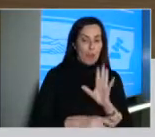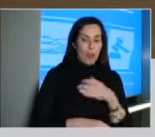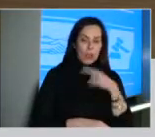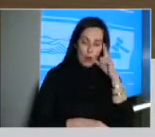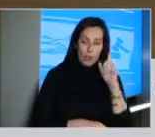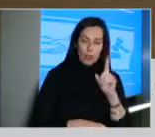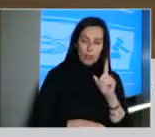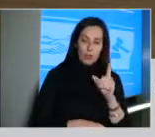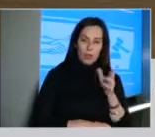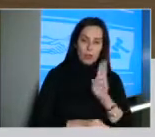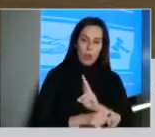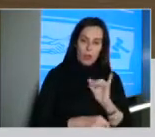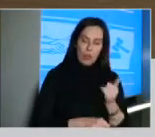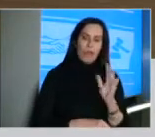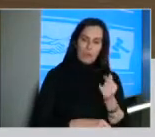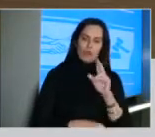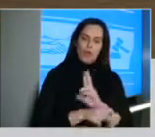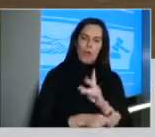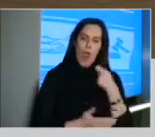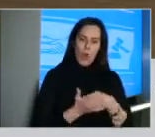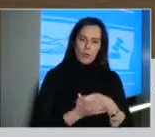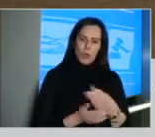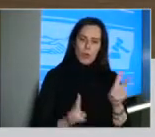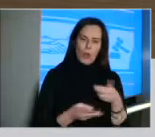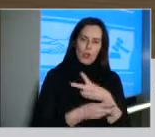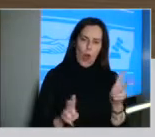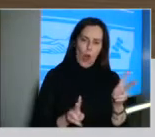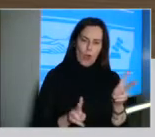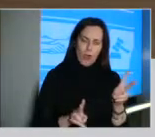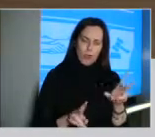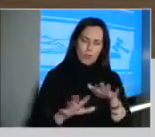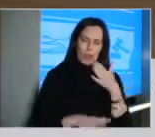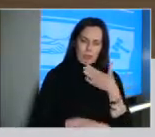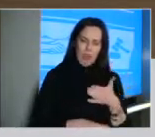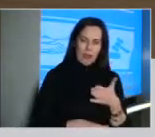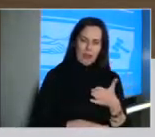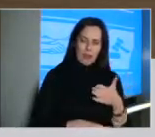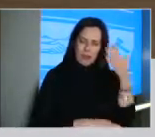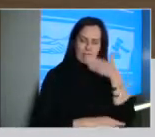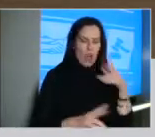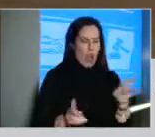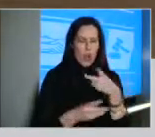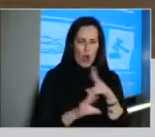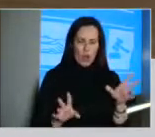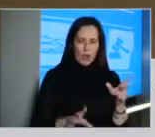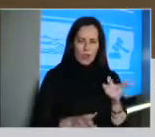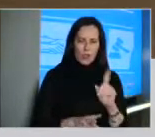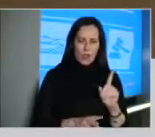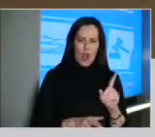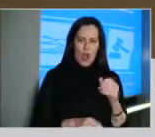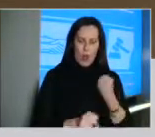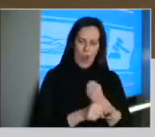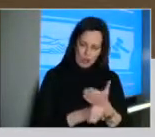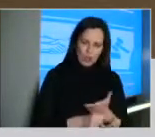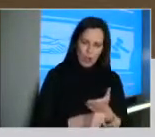חושב שבמידה גדולה של ביטחון. זאת אומרת, האוצר לא יכול, ממשלת ישראל, מדינת ישראל, לא יכולה שלא לעמוד